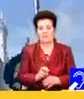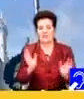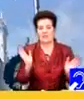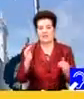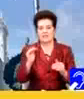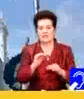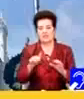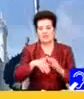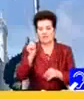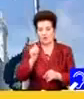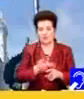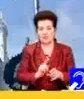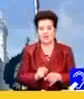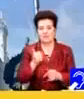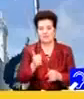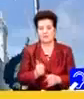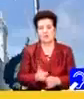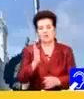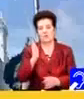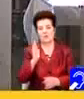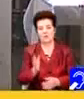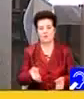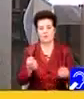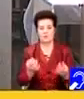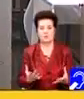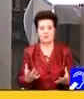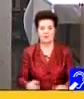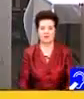cu gândul la o schimbare spre bine și la un viitor prosper.